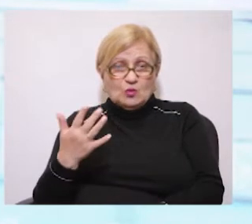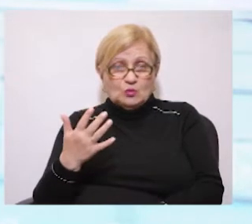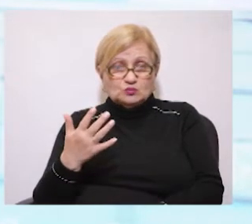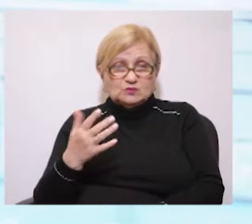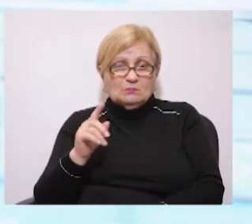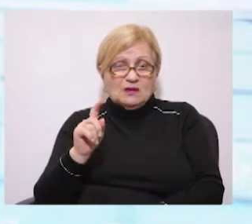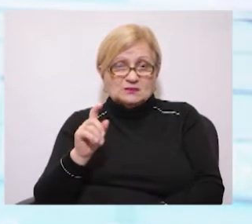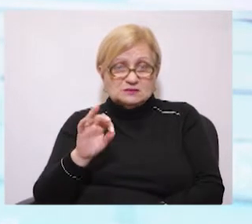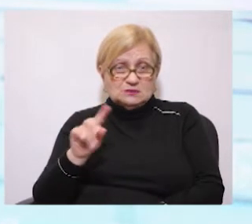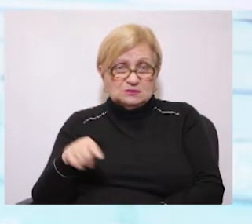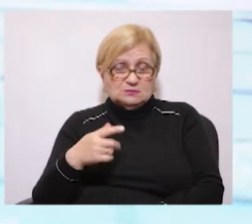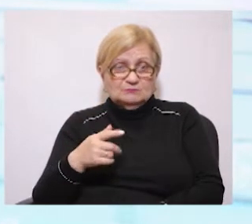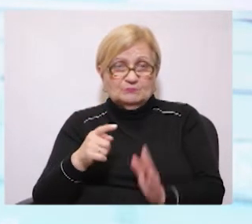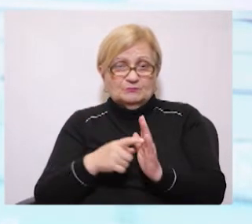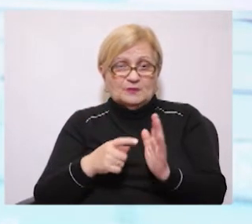1.25 გავყოთ